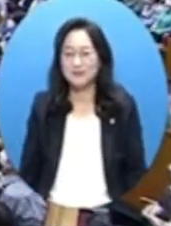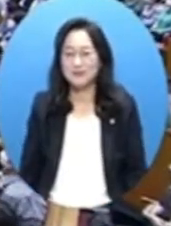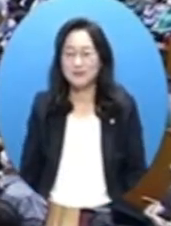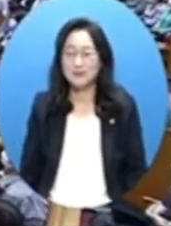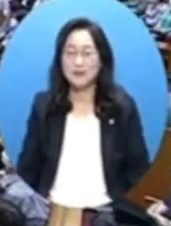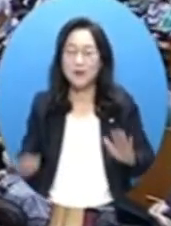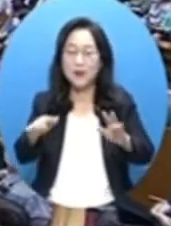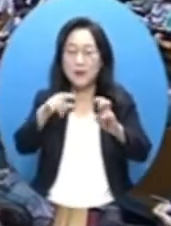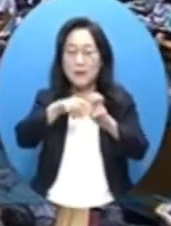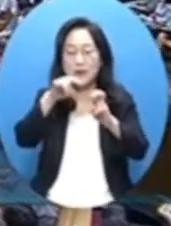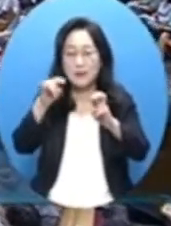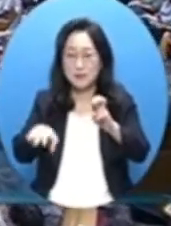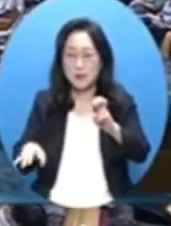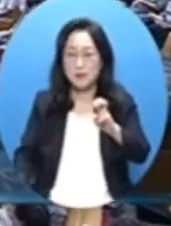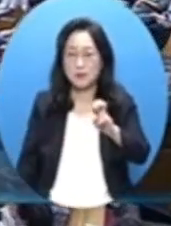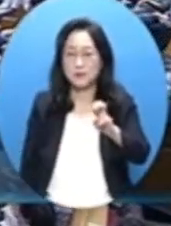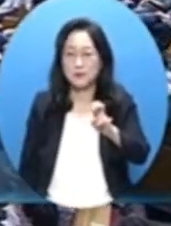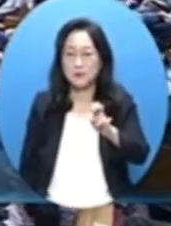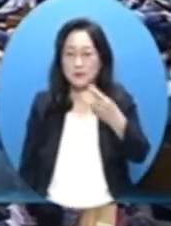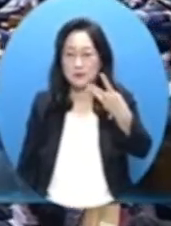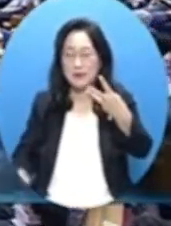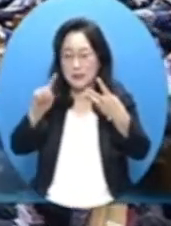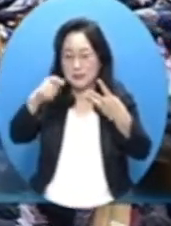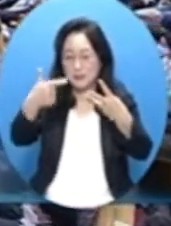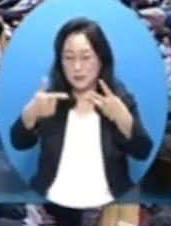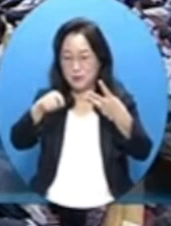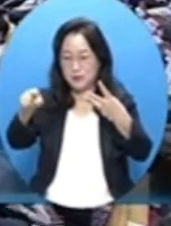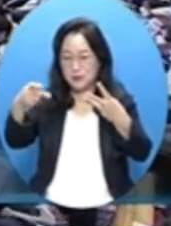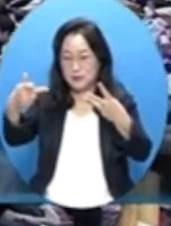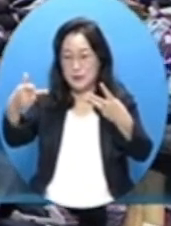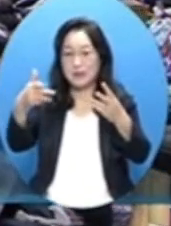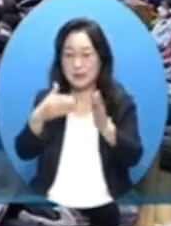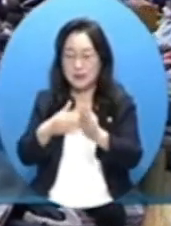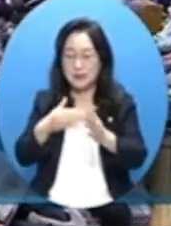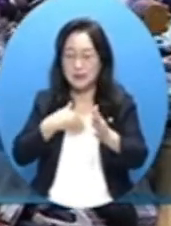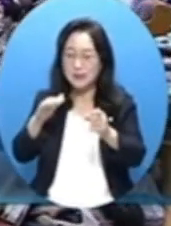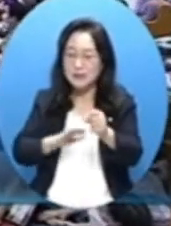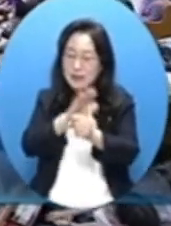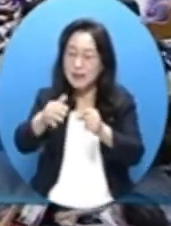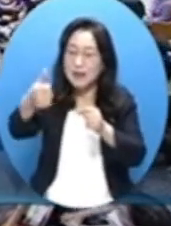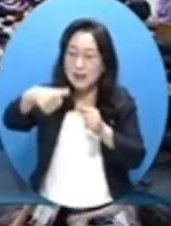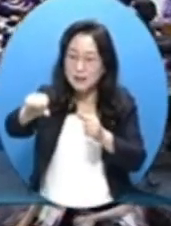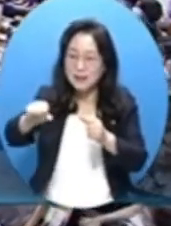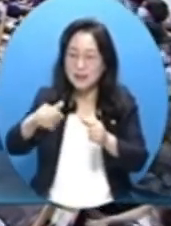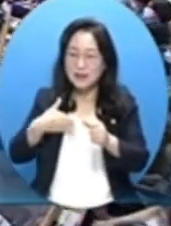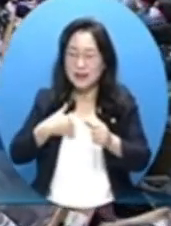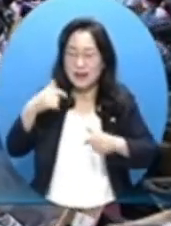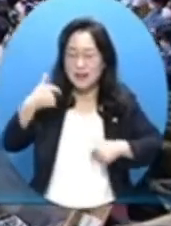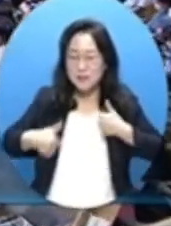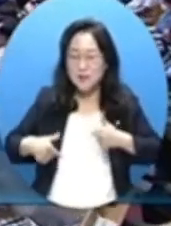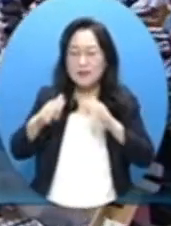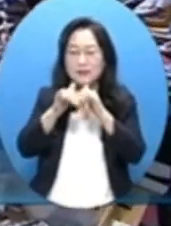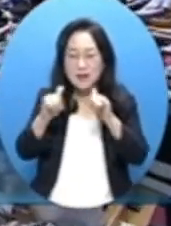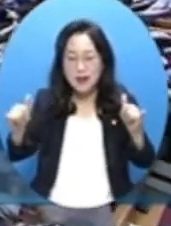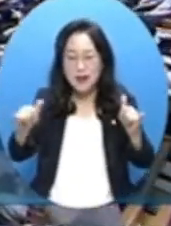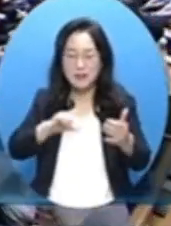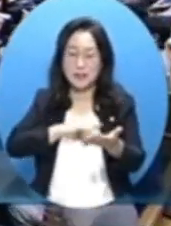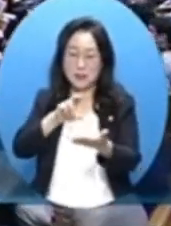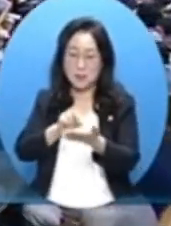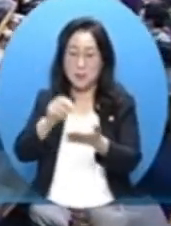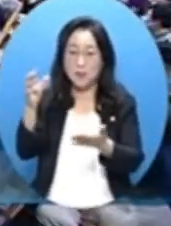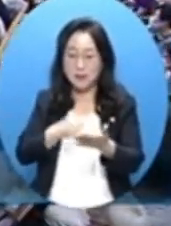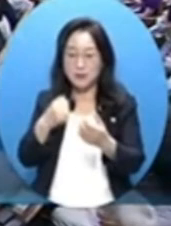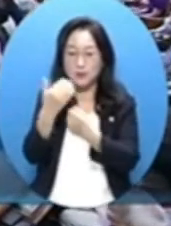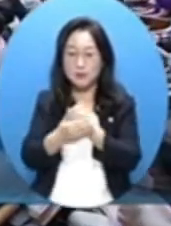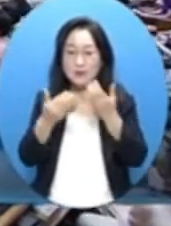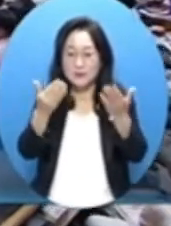오늘 마태복음 3장 16절 17절 말씀 가지고 내 사랑하는 아들 내 기뻐하는 자 이와 같은 제목으로 함께 말씀을